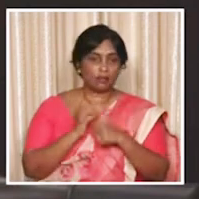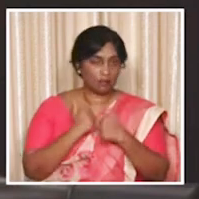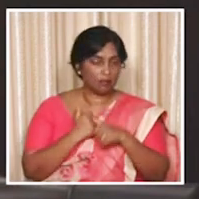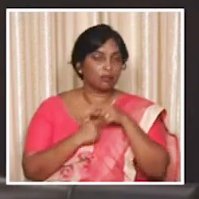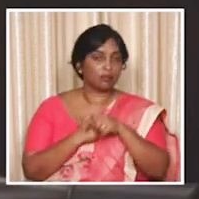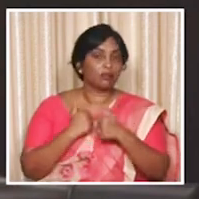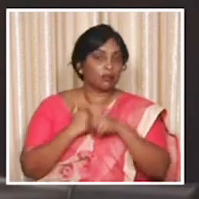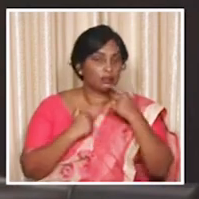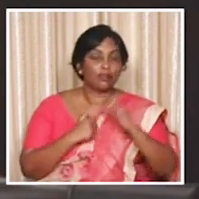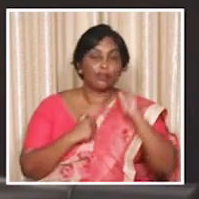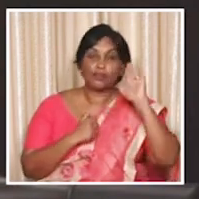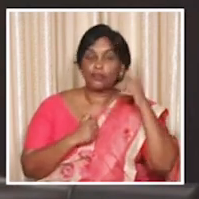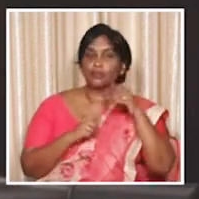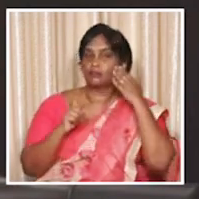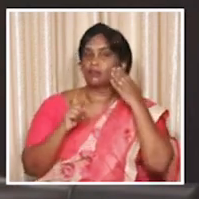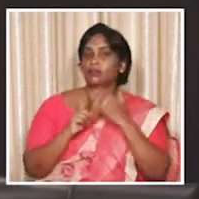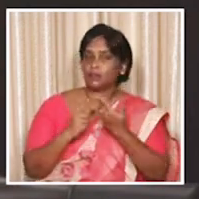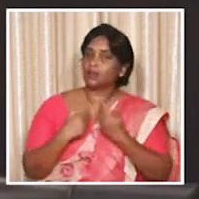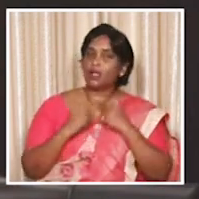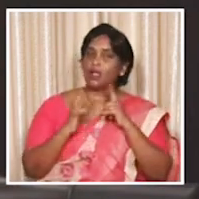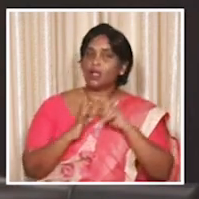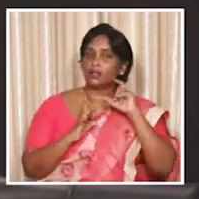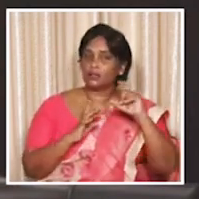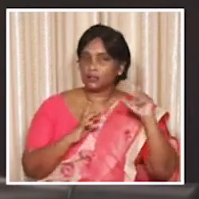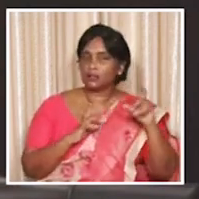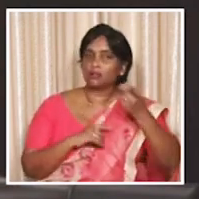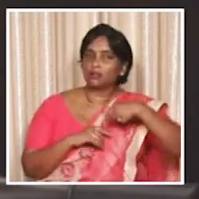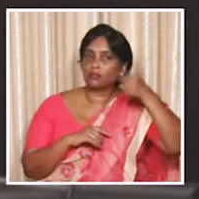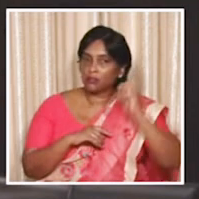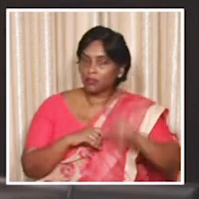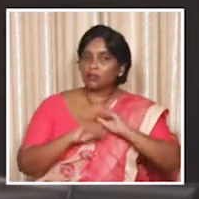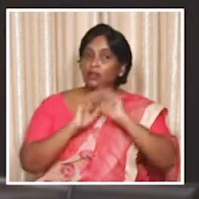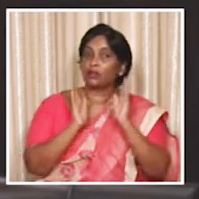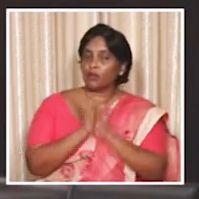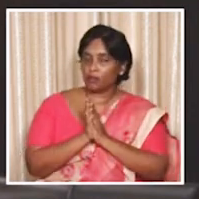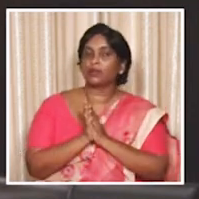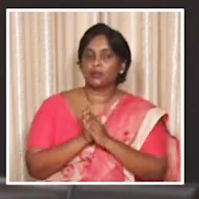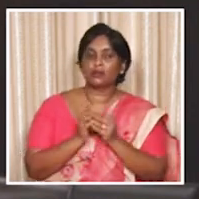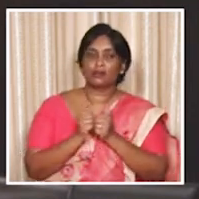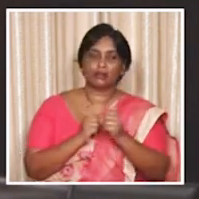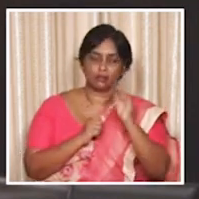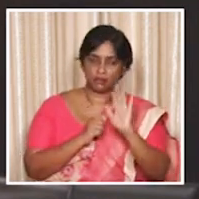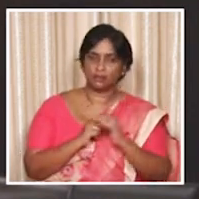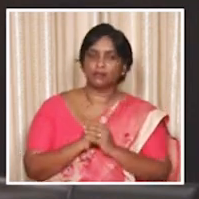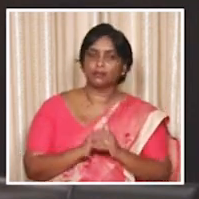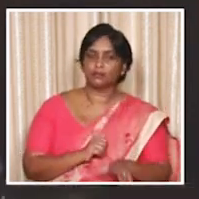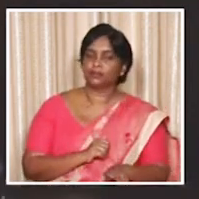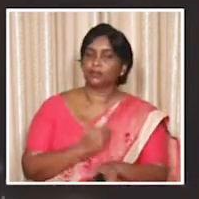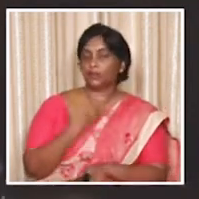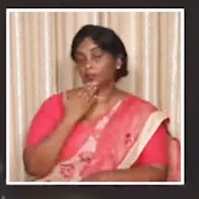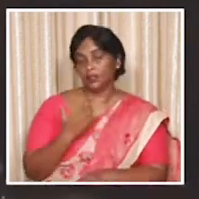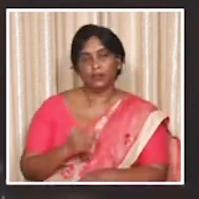ඒ සකස් කරාම විශේෂයෙන්ම අපි එතන කරද්දි අපි ICC එකේ එකඟතාවයන් මේ සියල්ලම ඇතුව තමයි මේ සියල්ල ක්‍රියාත්මක කරන්නේ හරි බොහොම